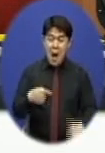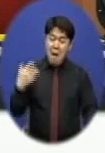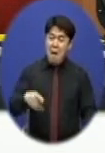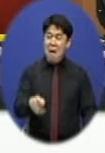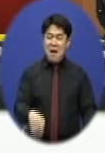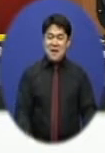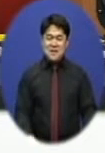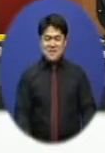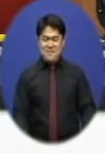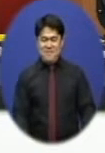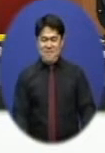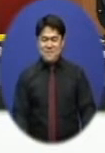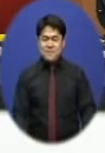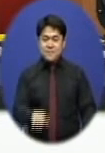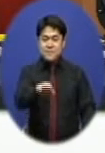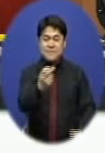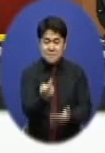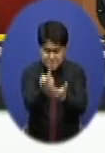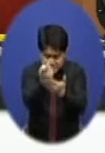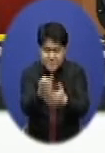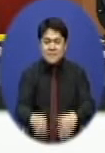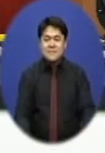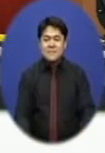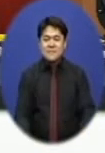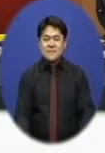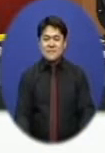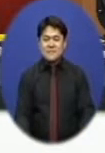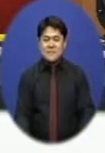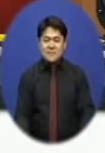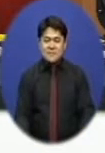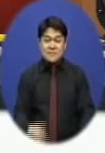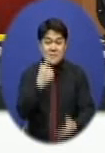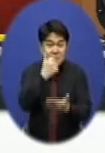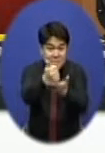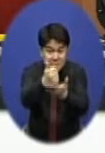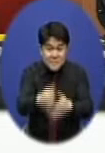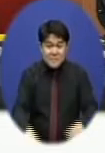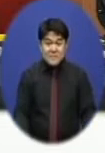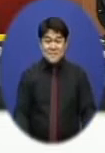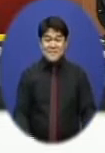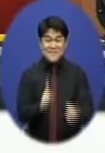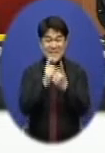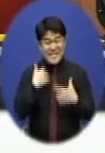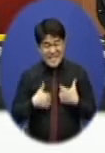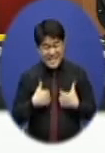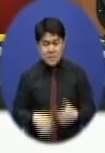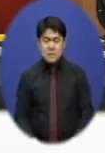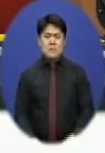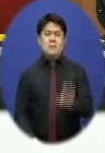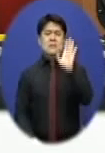그러세요, 어이. 네. 아니, 우리 효일이 형님. 응. 아이고, 아버지. 응. 겁나게 반갑소.